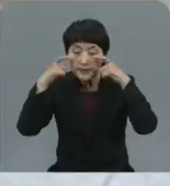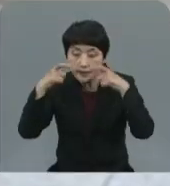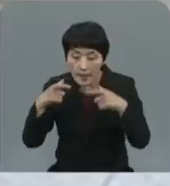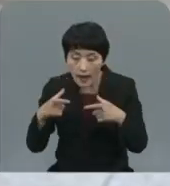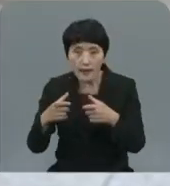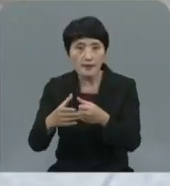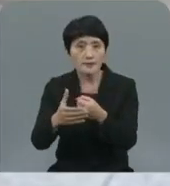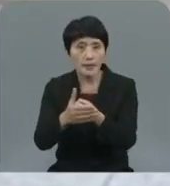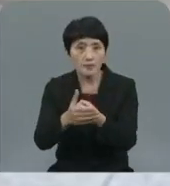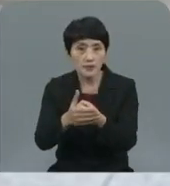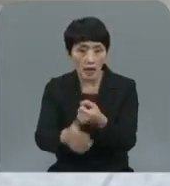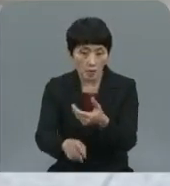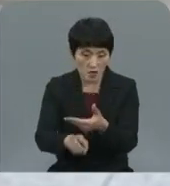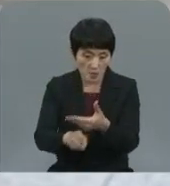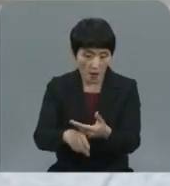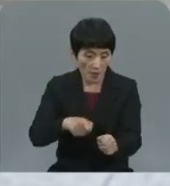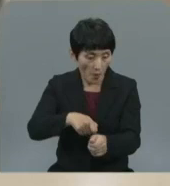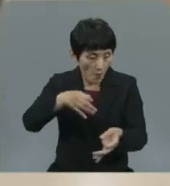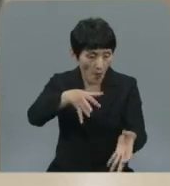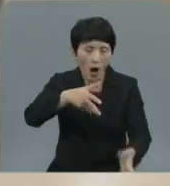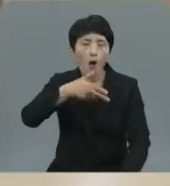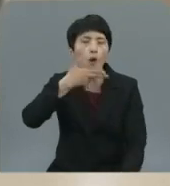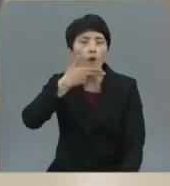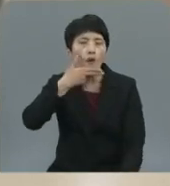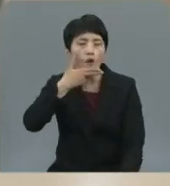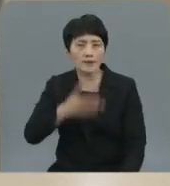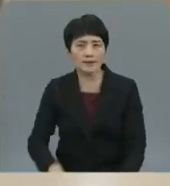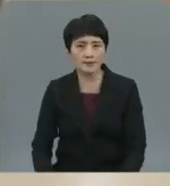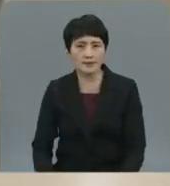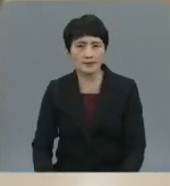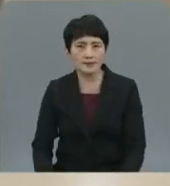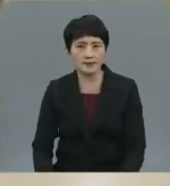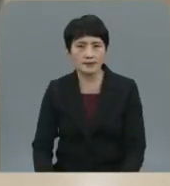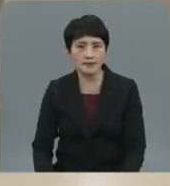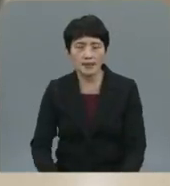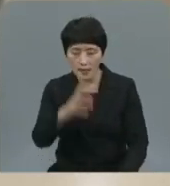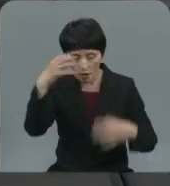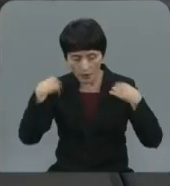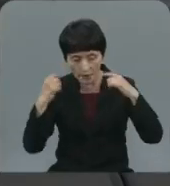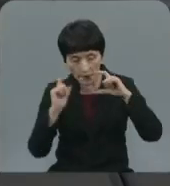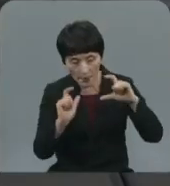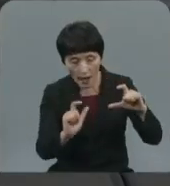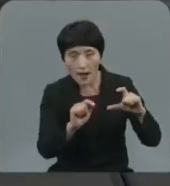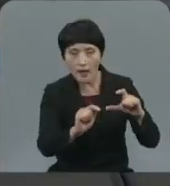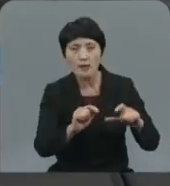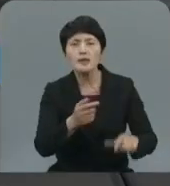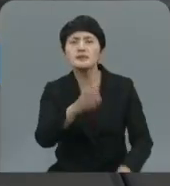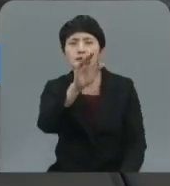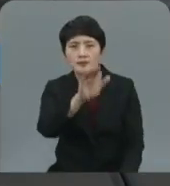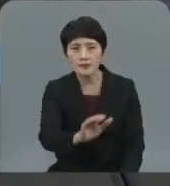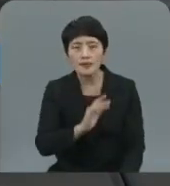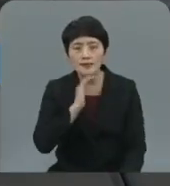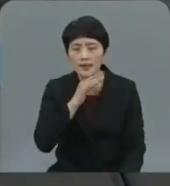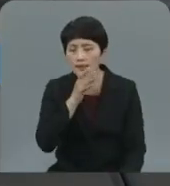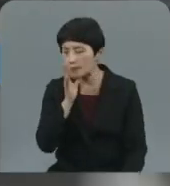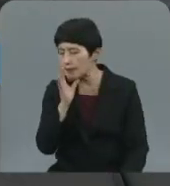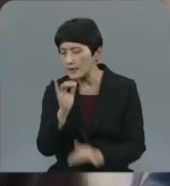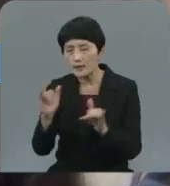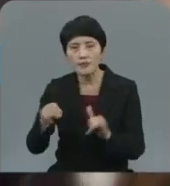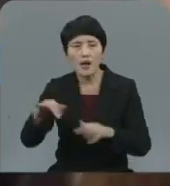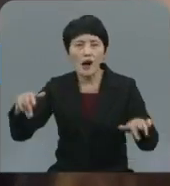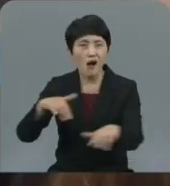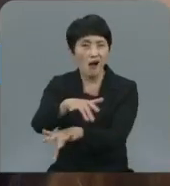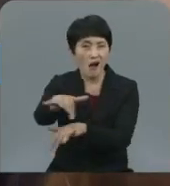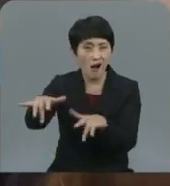定。但政府仍强烈建议在高峰时段搭乘公共交通的人员、感染高风险人群